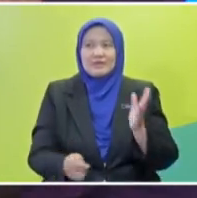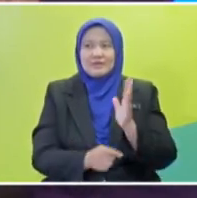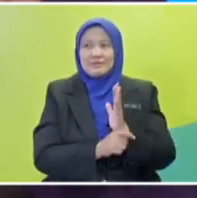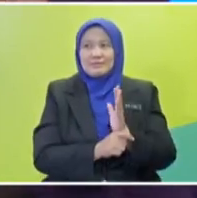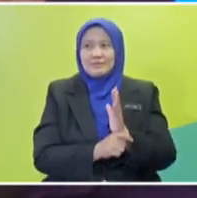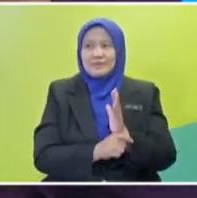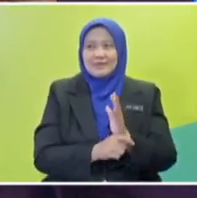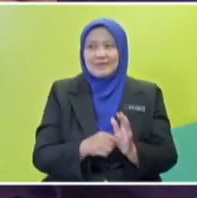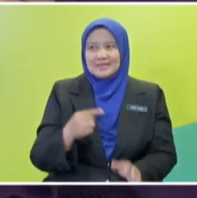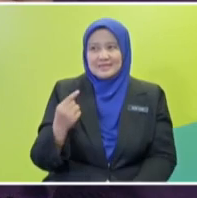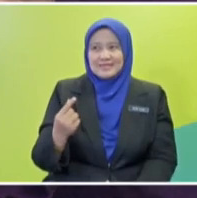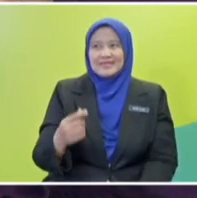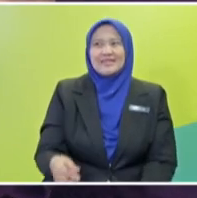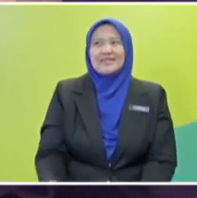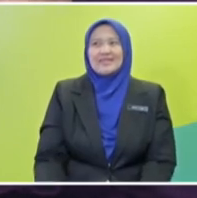cantik